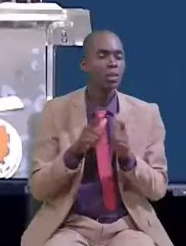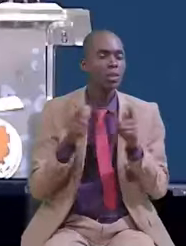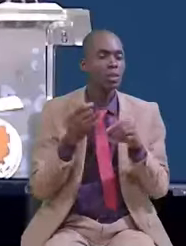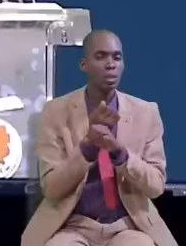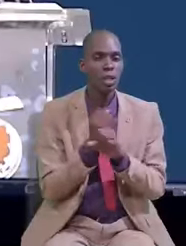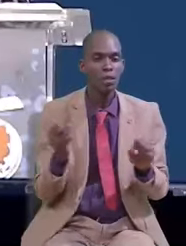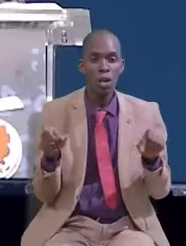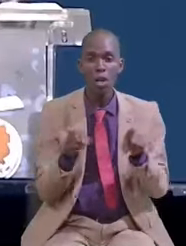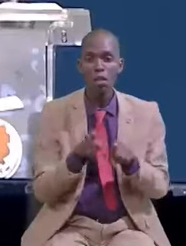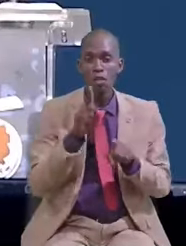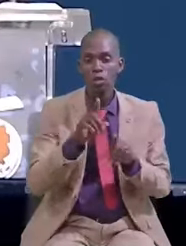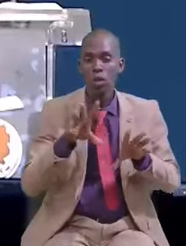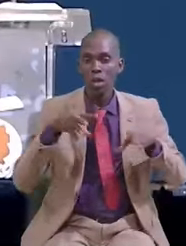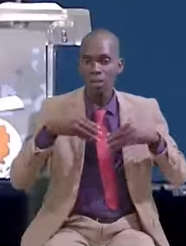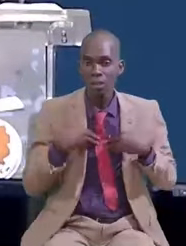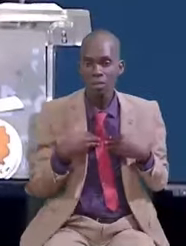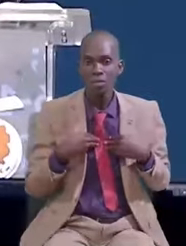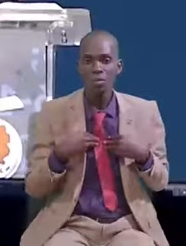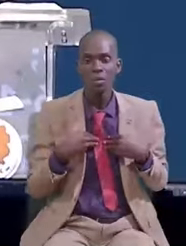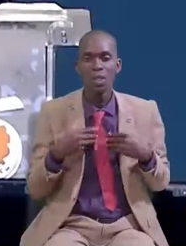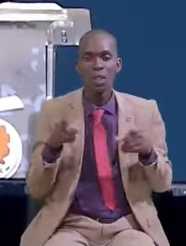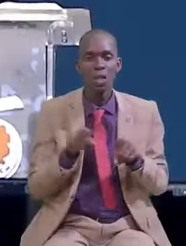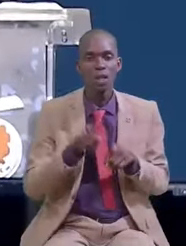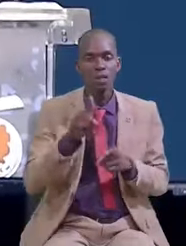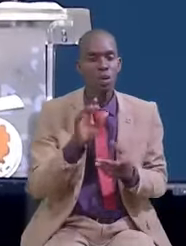acceptez, comme vous croyez